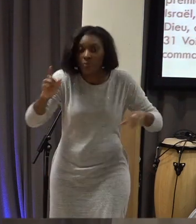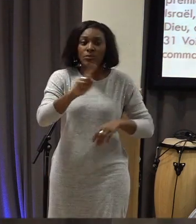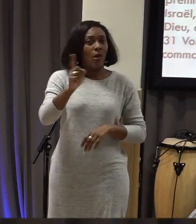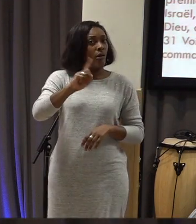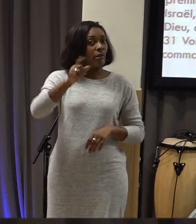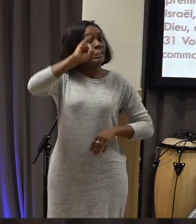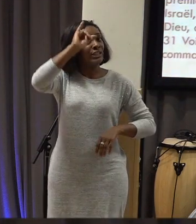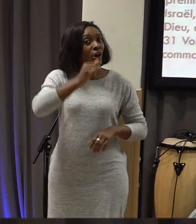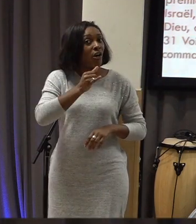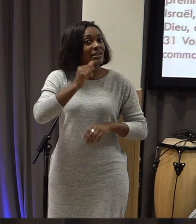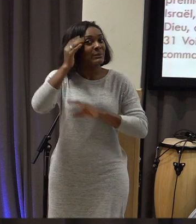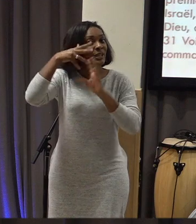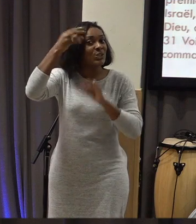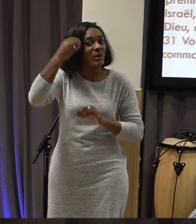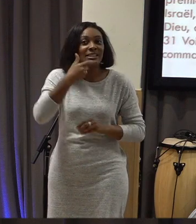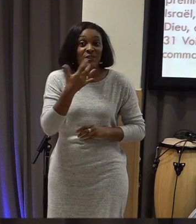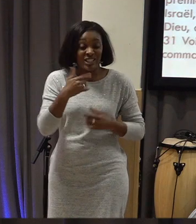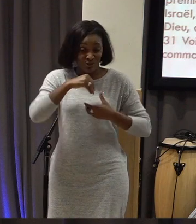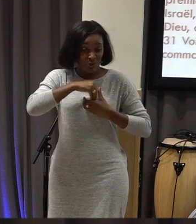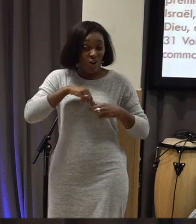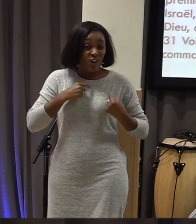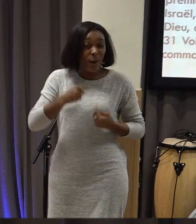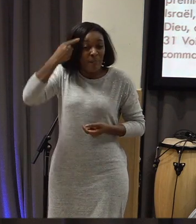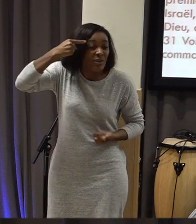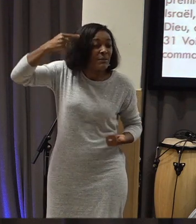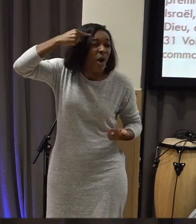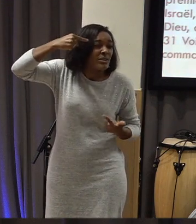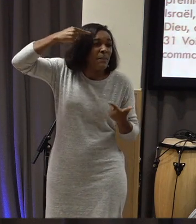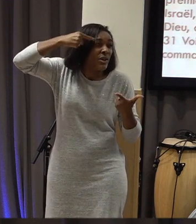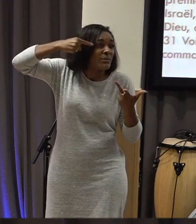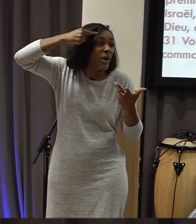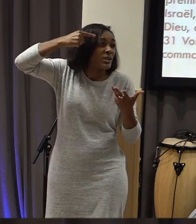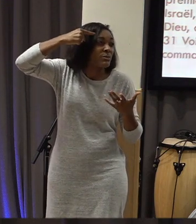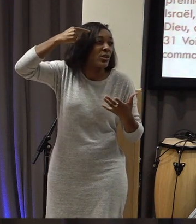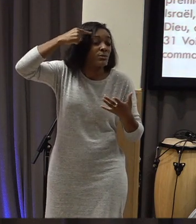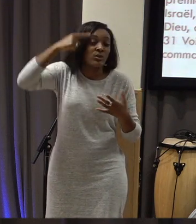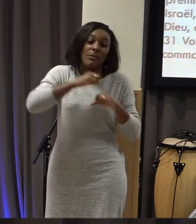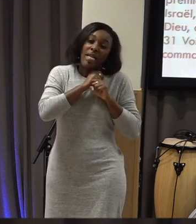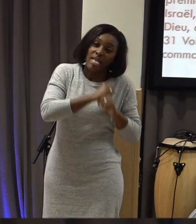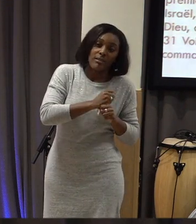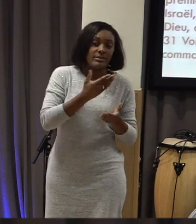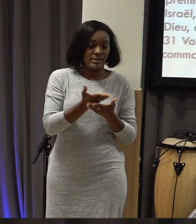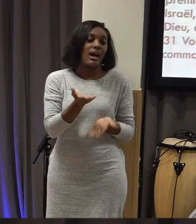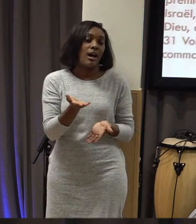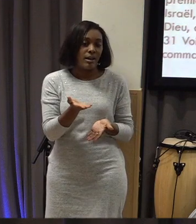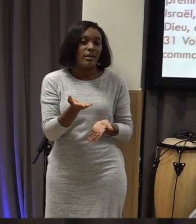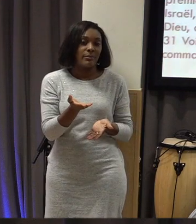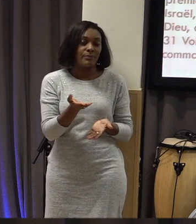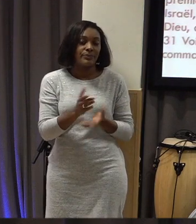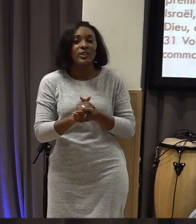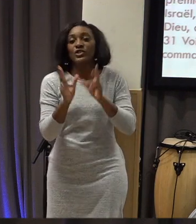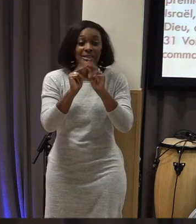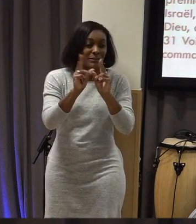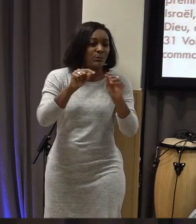intime, celle qui a lieu dans le cœur de chacun, est une pratique universelle. Je vais illustrer ce qu'il dit.